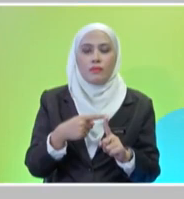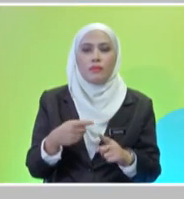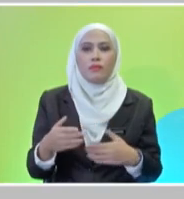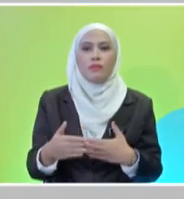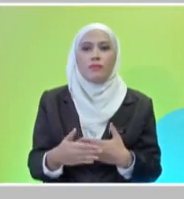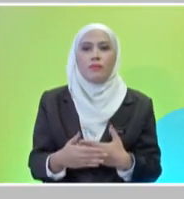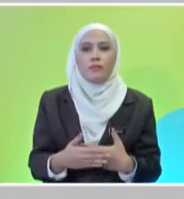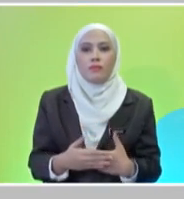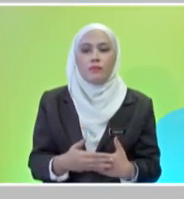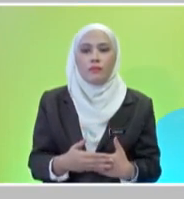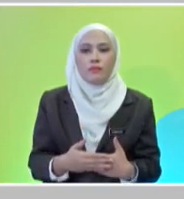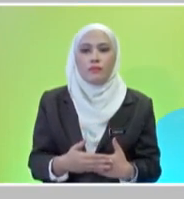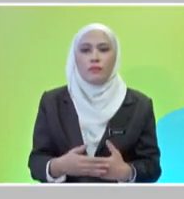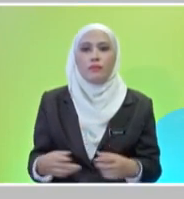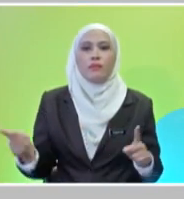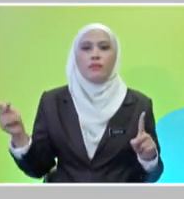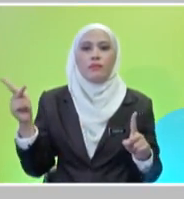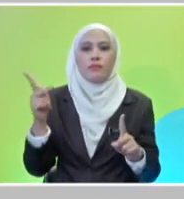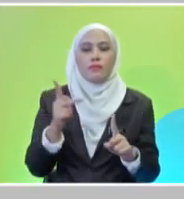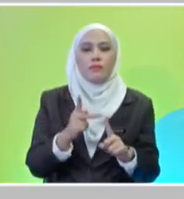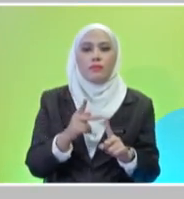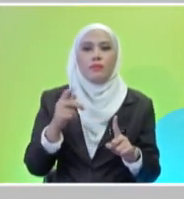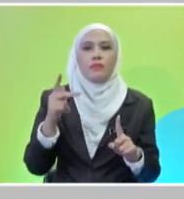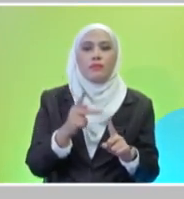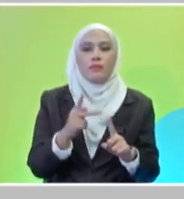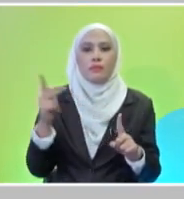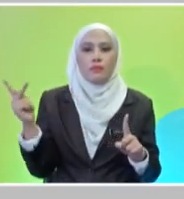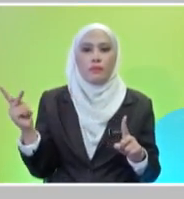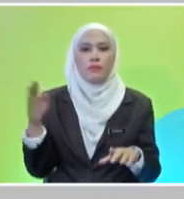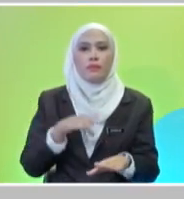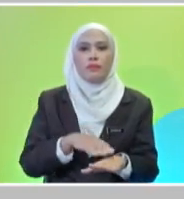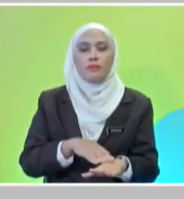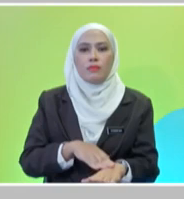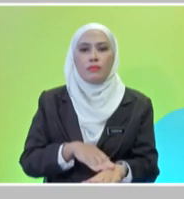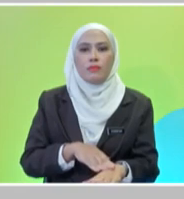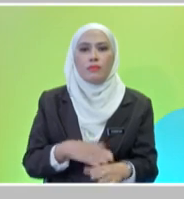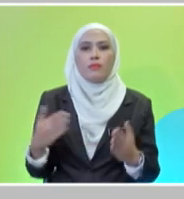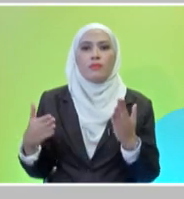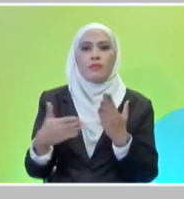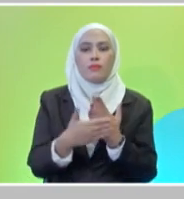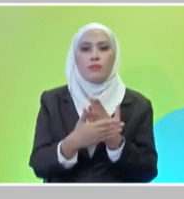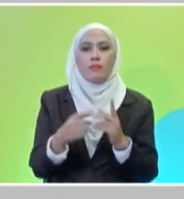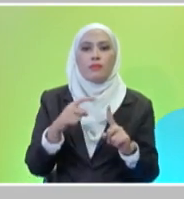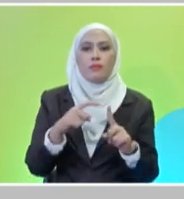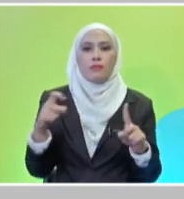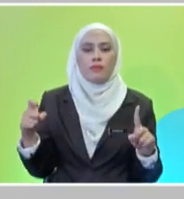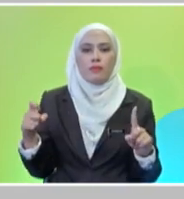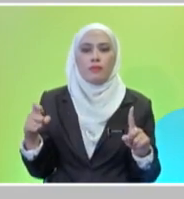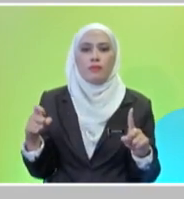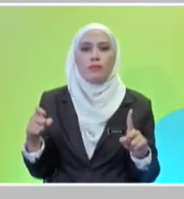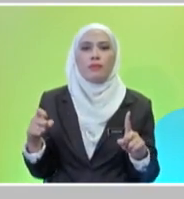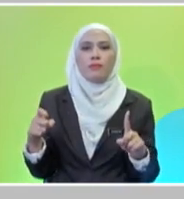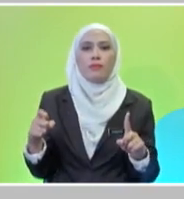kemudian kepada daripada pada oleh dari dan